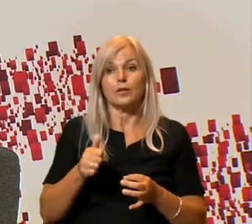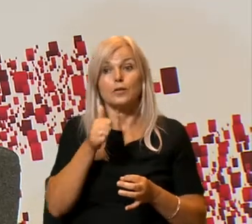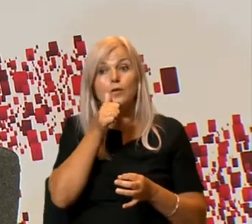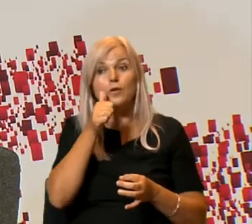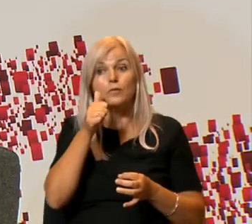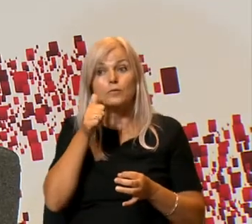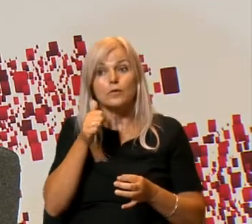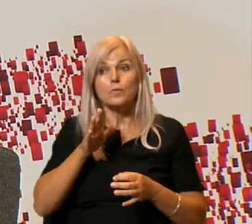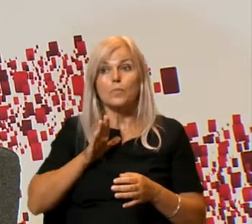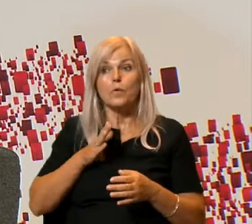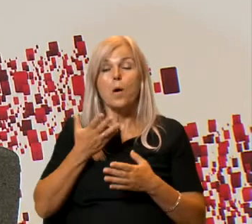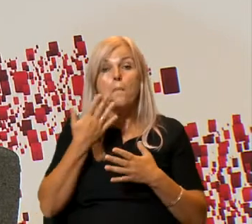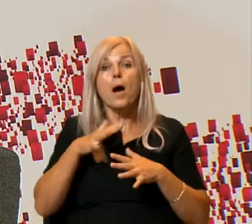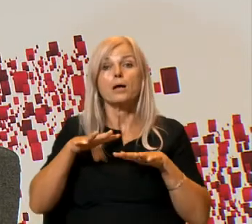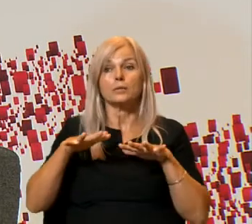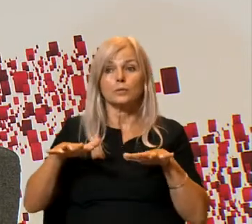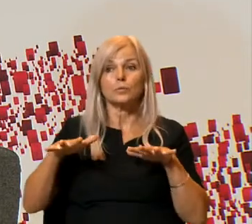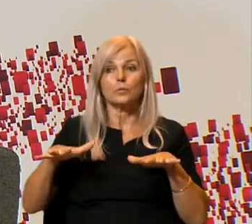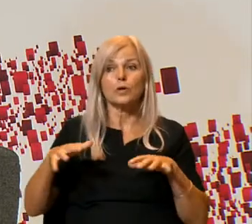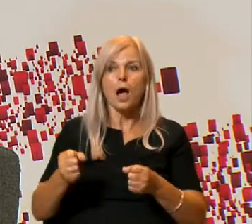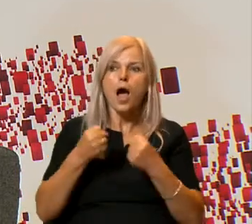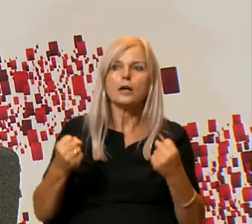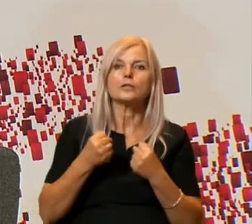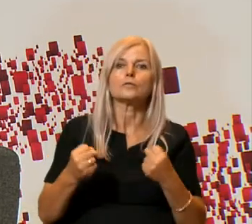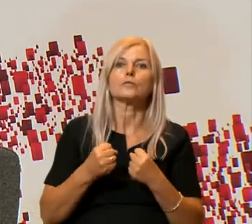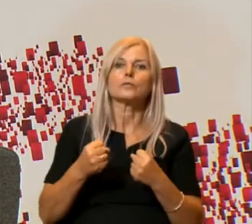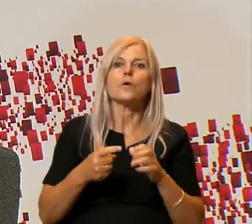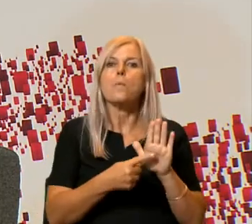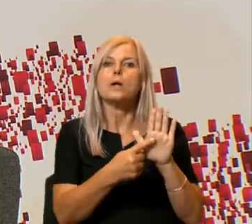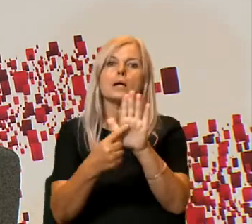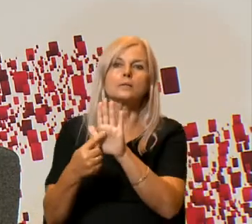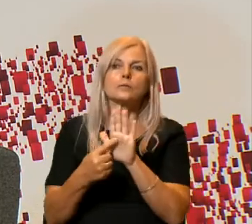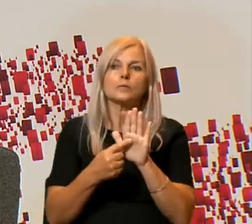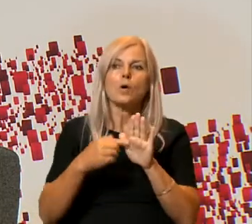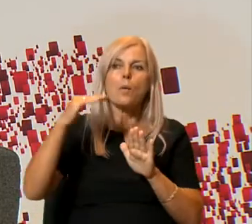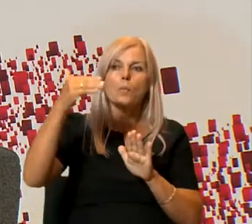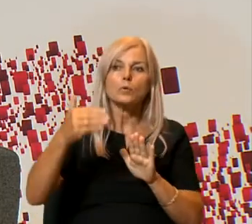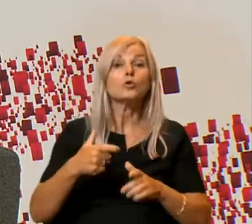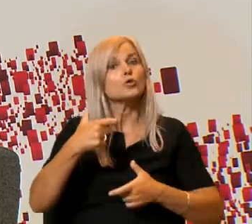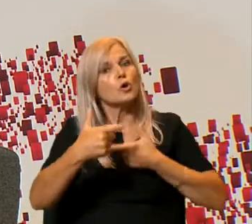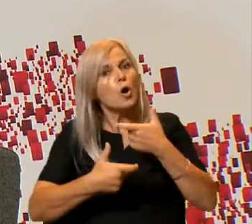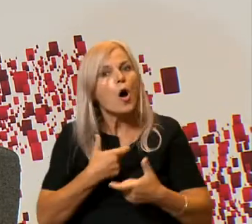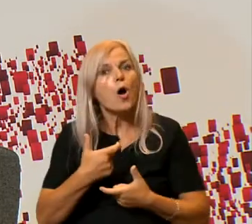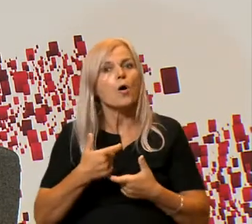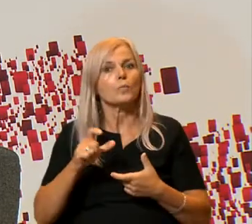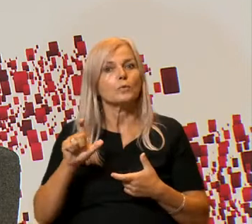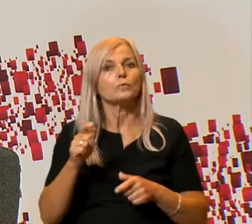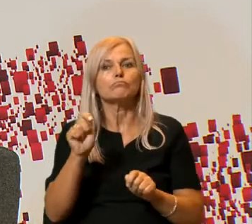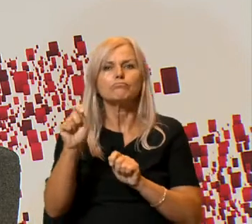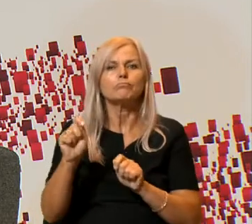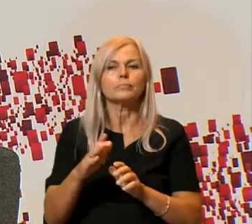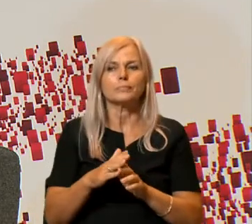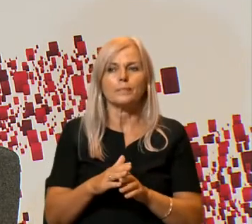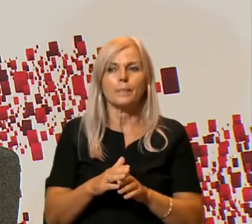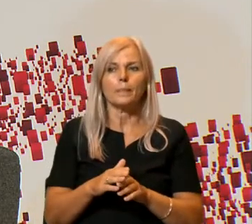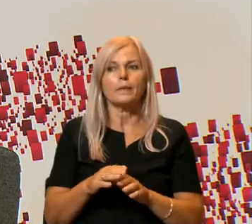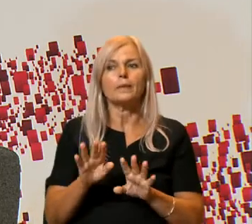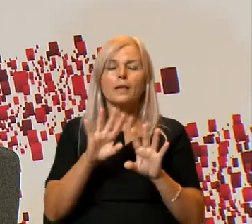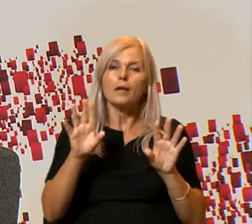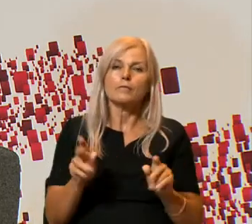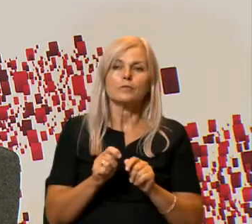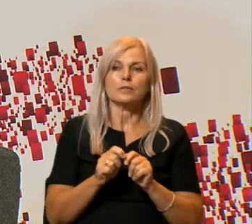gdzie bardzo dużo aktywistów prezentuje, co robi, co się dzieje. Oczywiście pewnie nie wszyscy